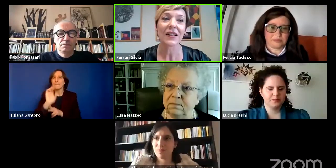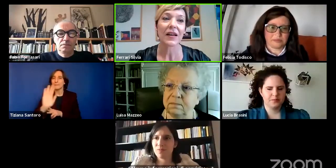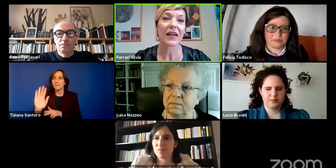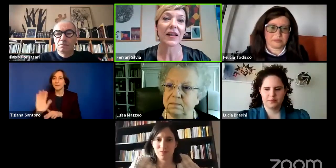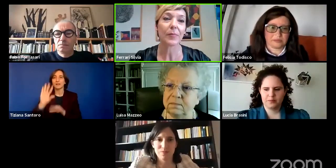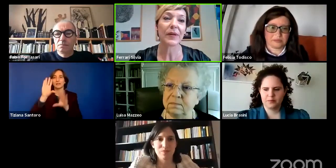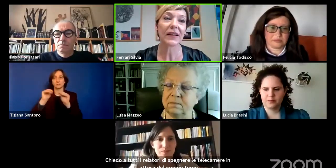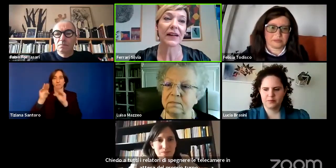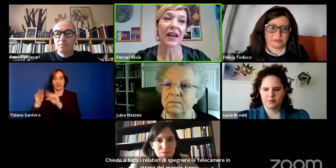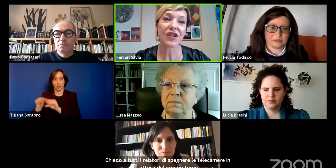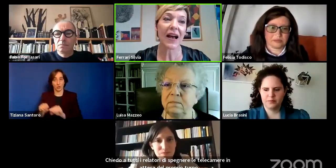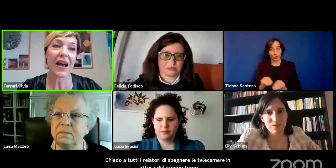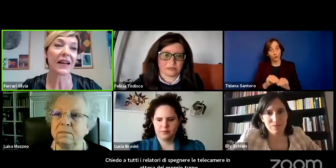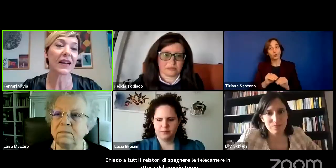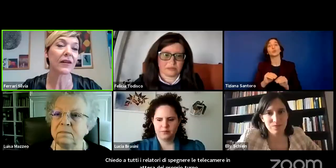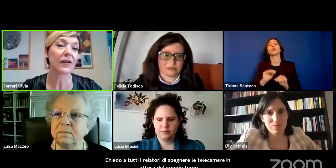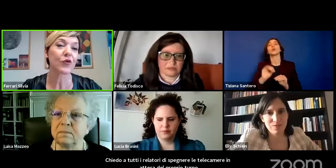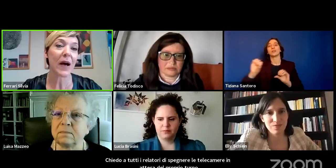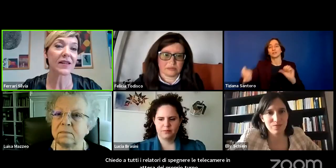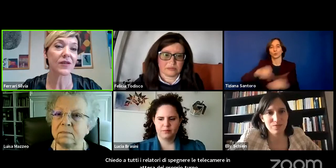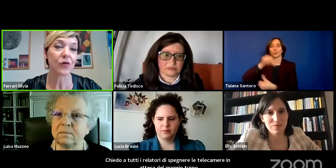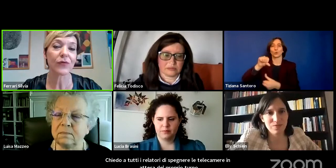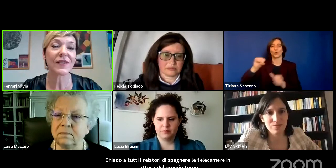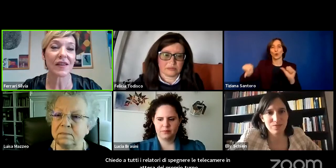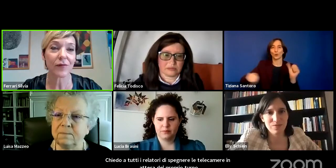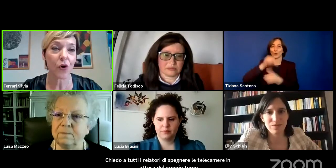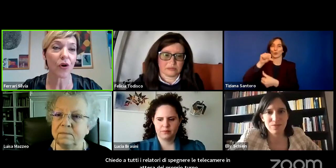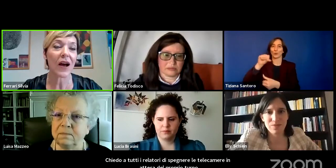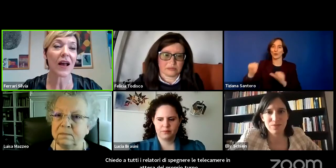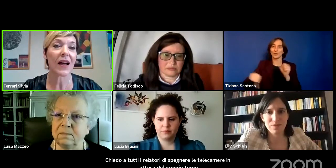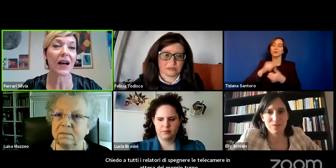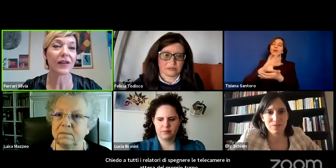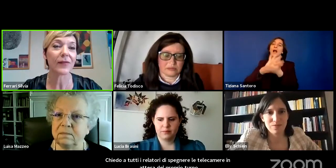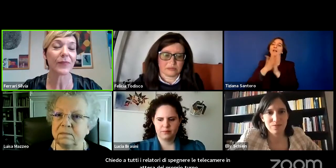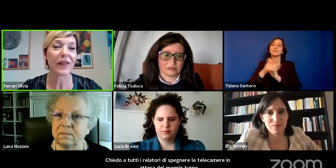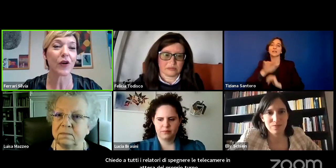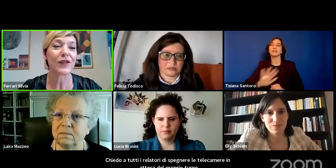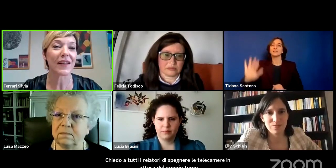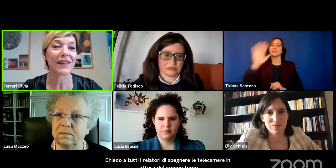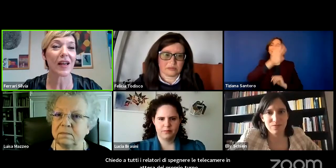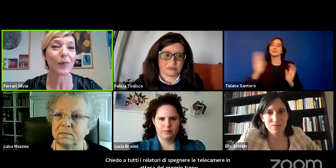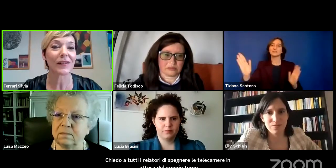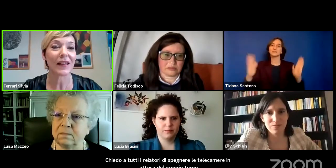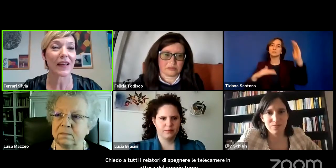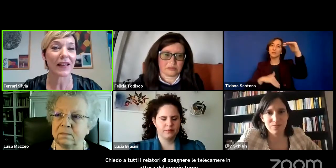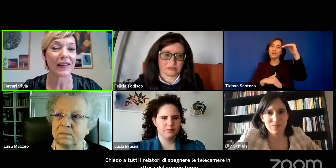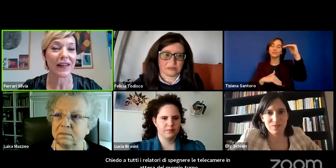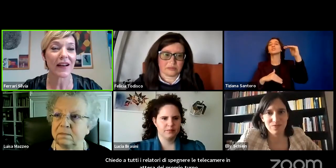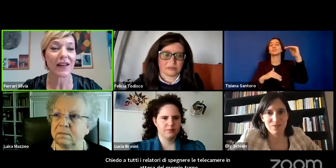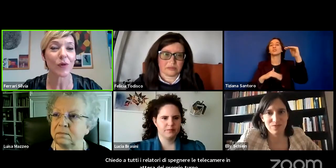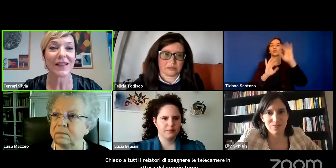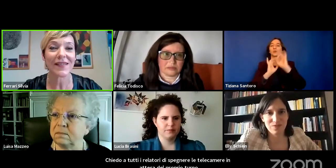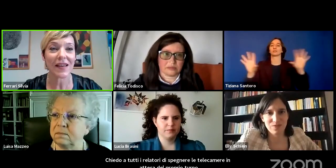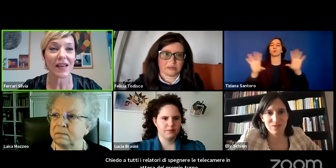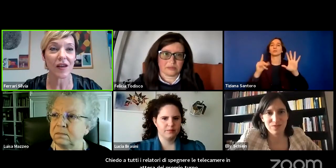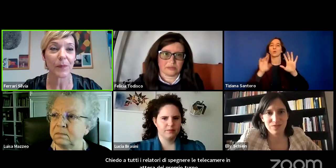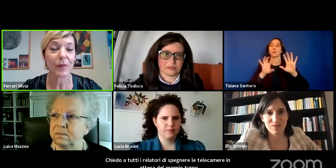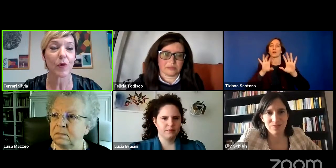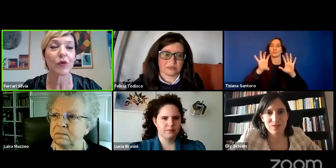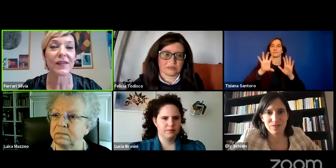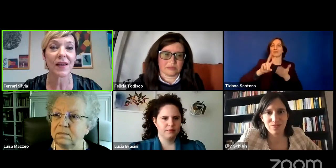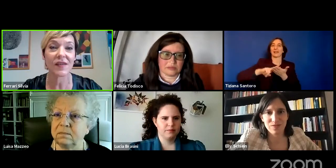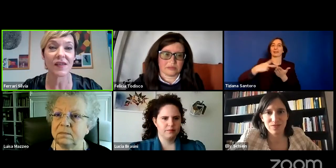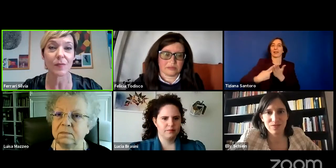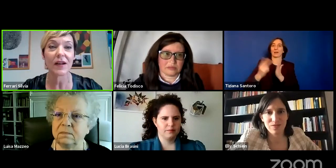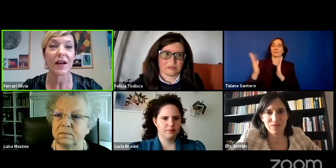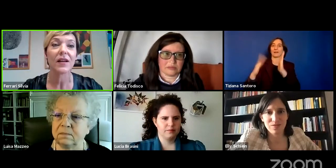parlare. Per lasciare lo spazio visivo alla nostra interprete nella lingua dei segni,